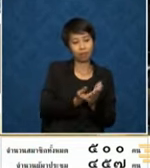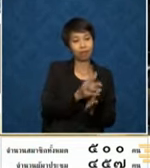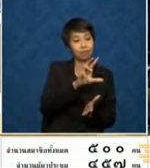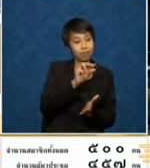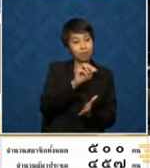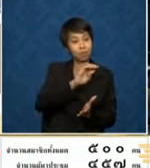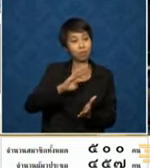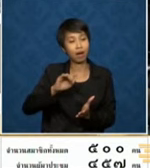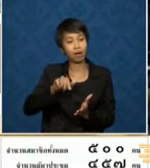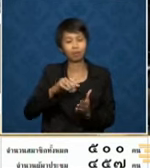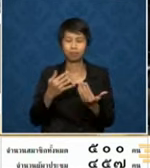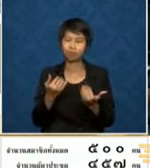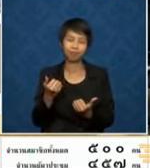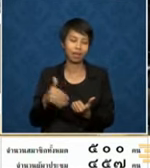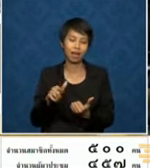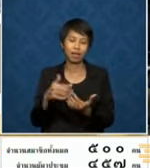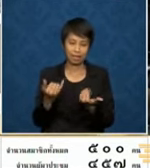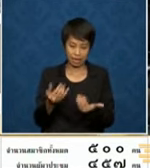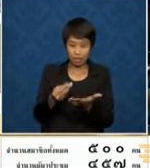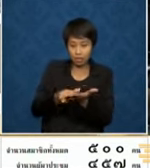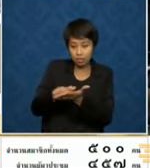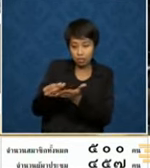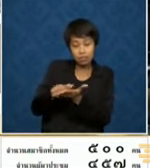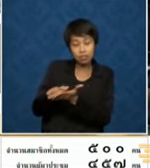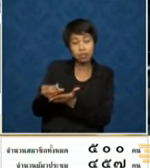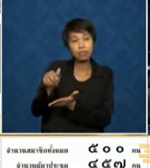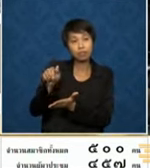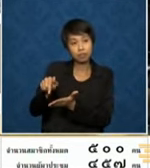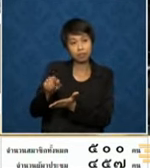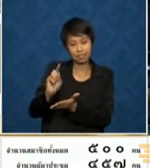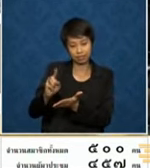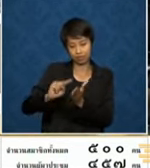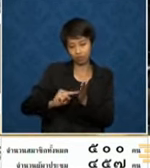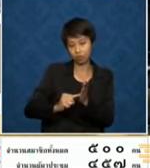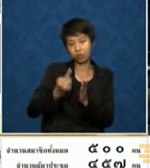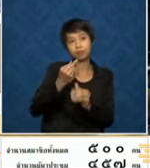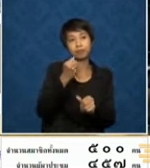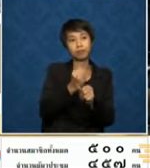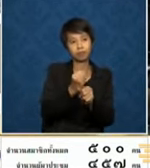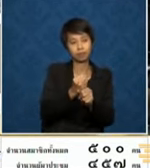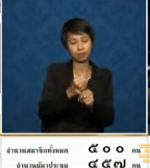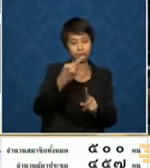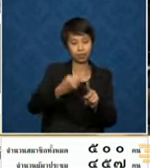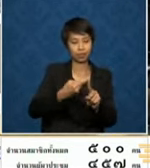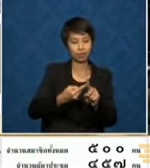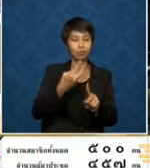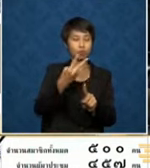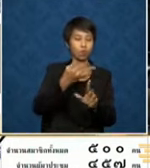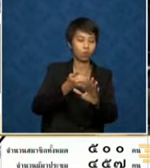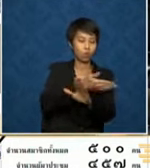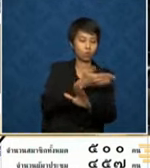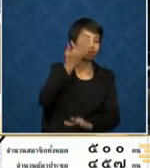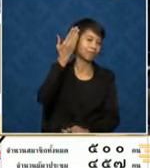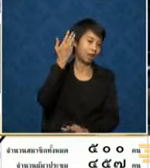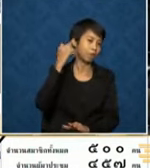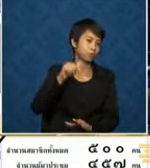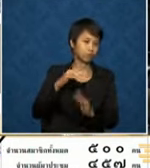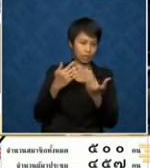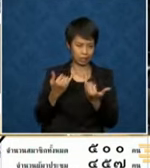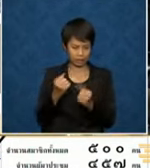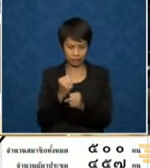คได้นะคะการพยุงกำลังซื้อแบบนี้นะคะจริงๆแล้วท่านควรจะต้องทำตั้งแต่2เดือนก่อนหน้านะคะไม่ใช่ว่าเพิ่งมา